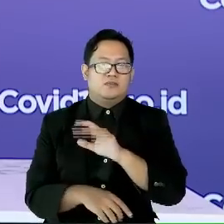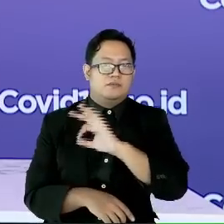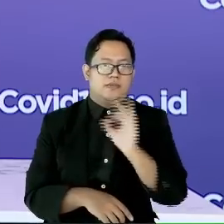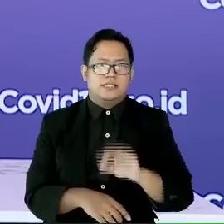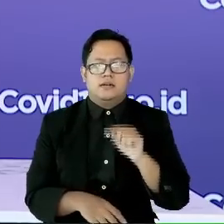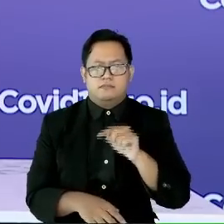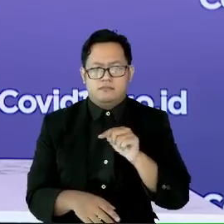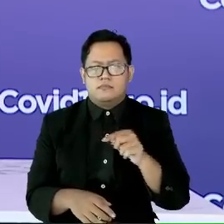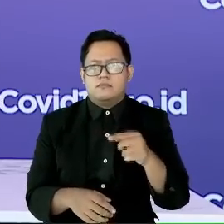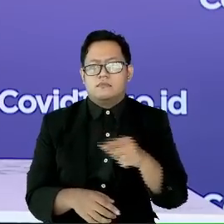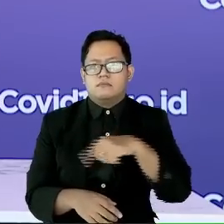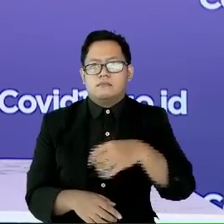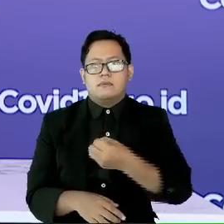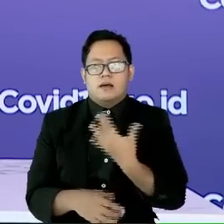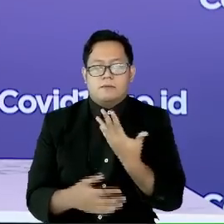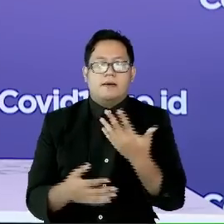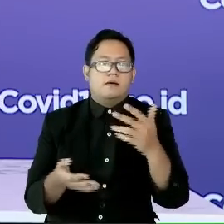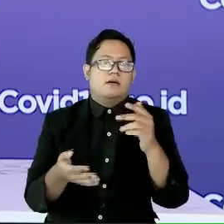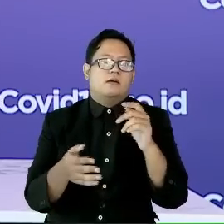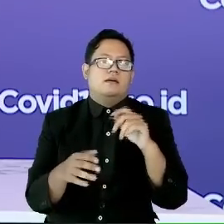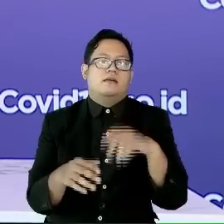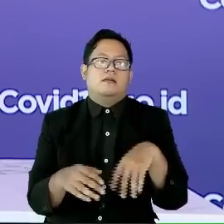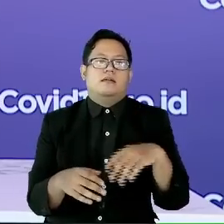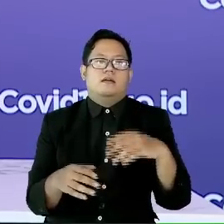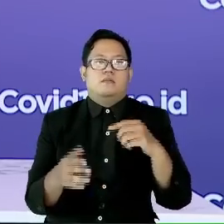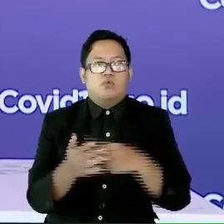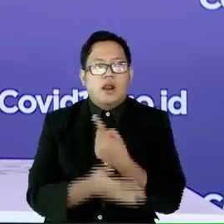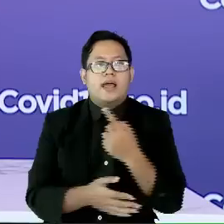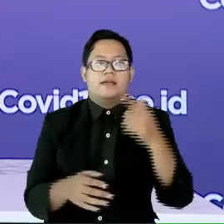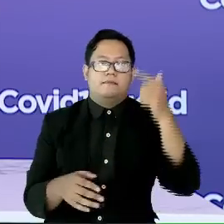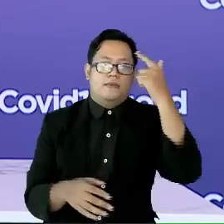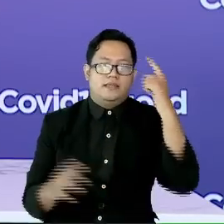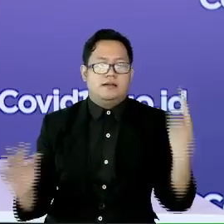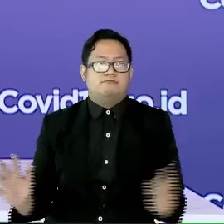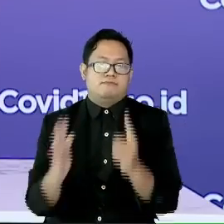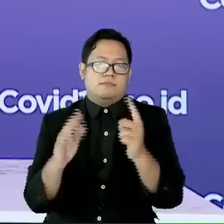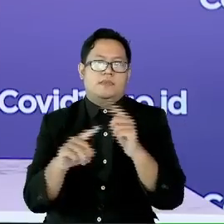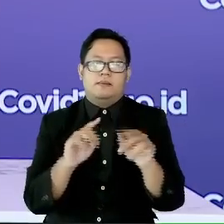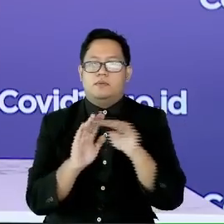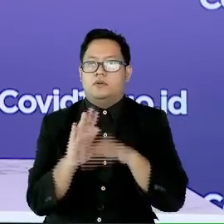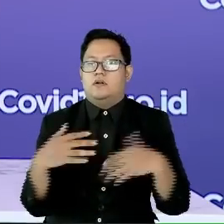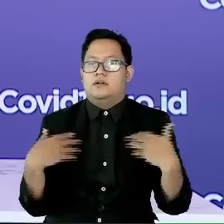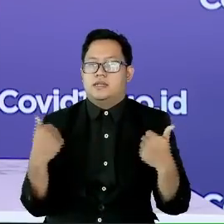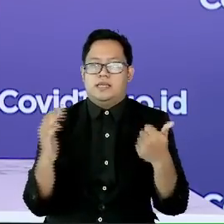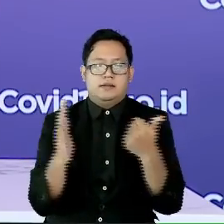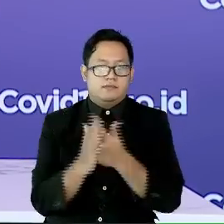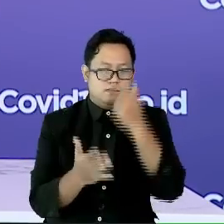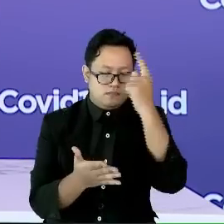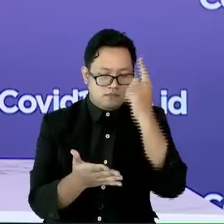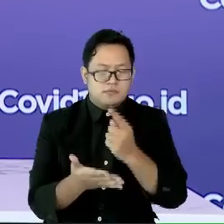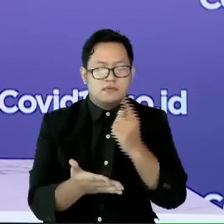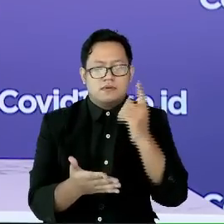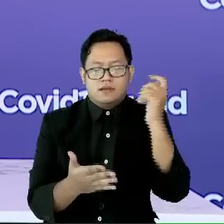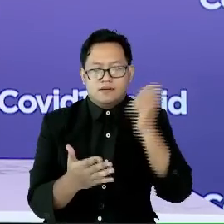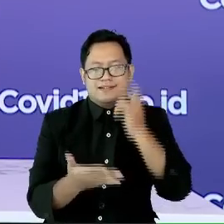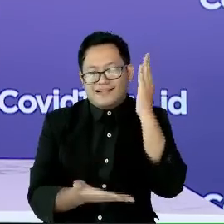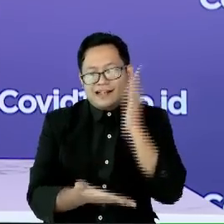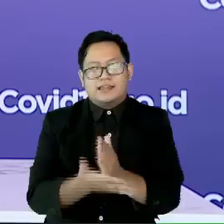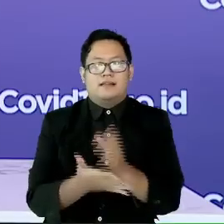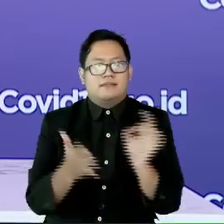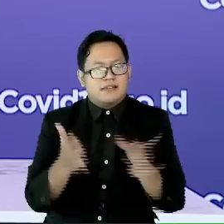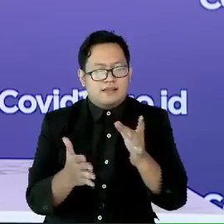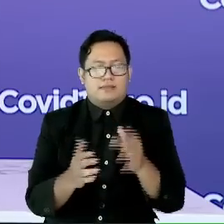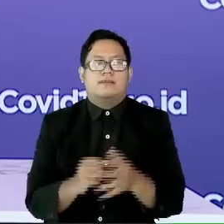tatap muka secara terbatas dengan protokol kesehatan yang ketat. Untuk memastikan keamanan masyarakat